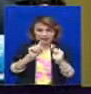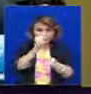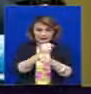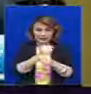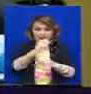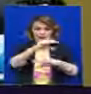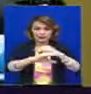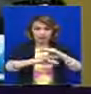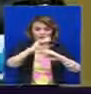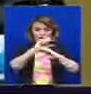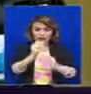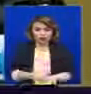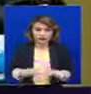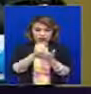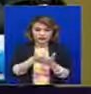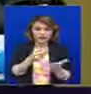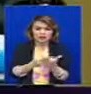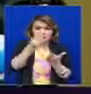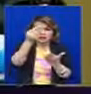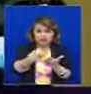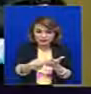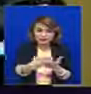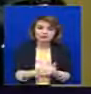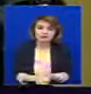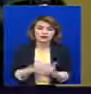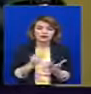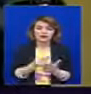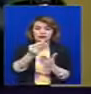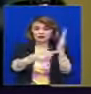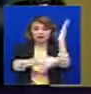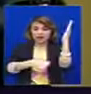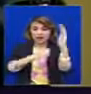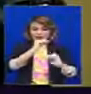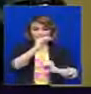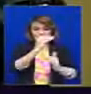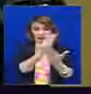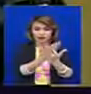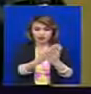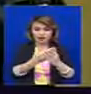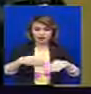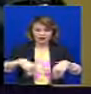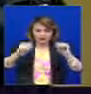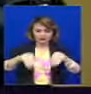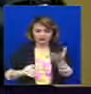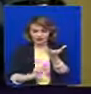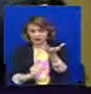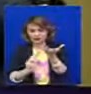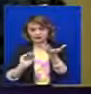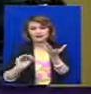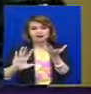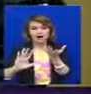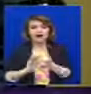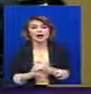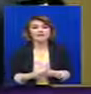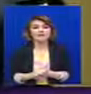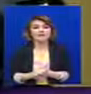การเพื่อที่จะเป็นการซื้อยางชี้นำราคาโดยกำหนดในราคายางแผ่นดิบอยู่ที่45บาทซึ่งได้ดำเนินการมา